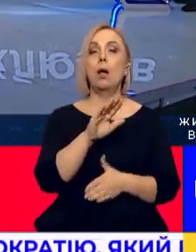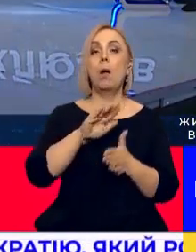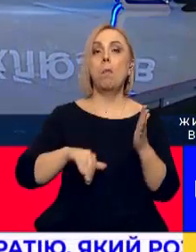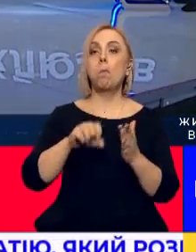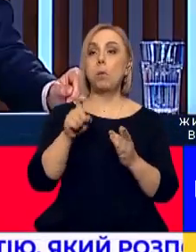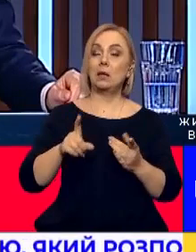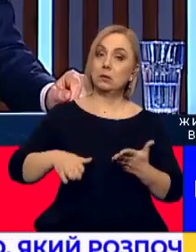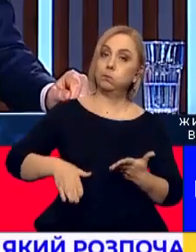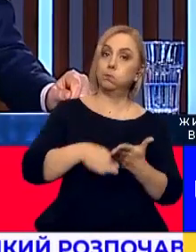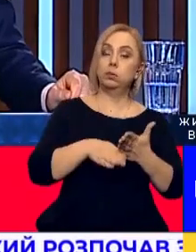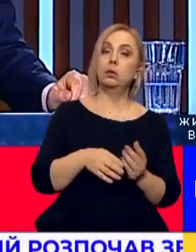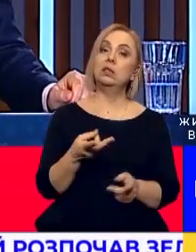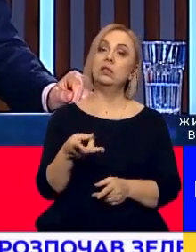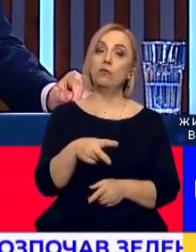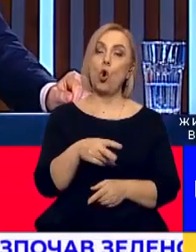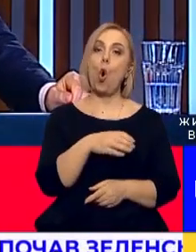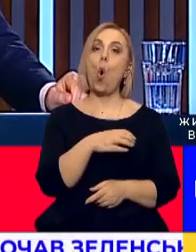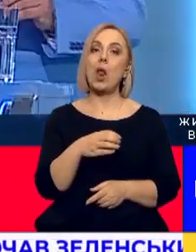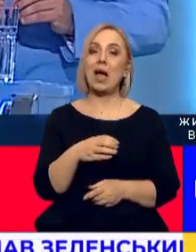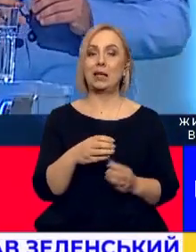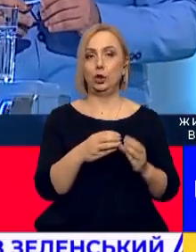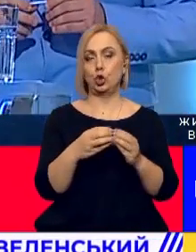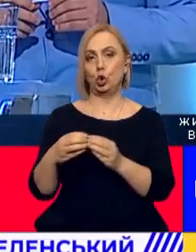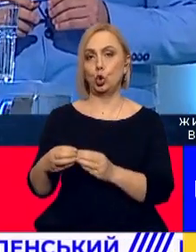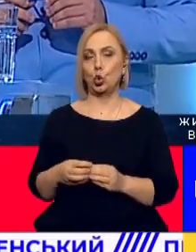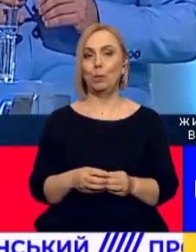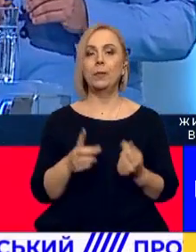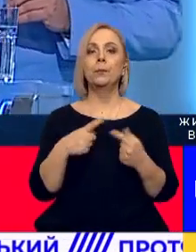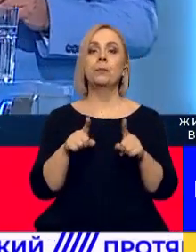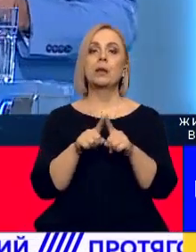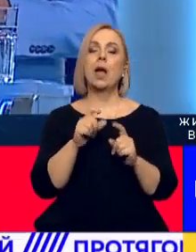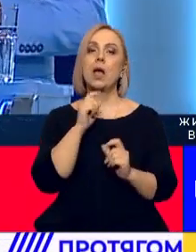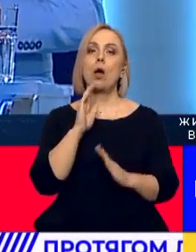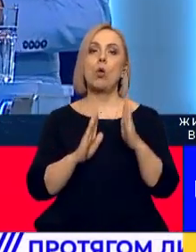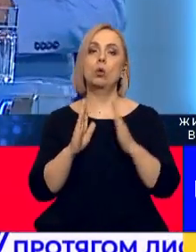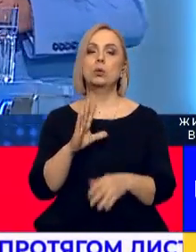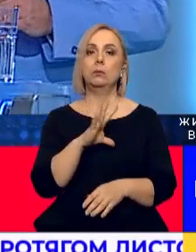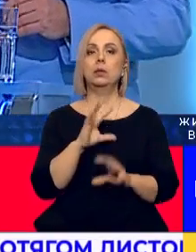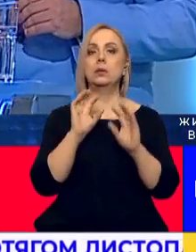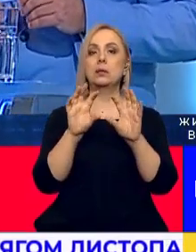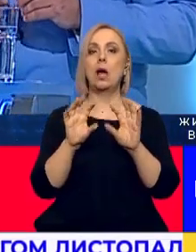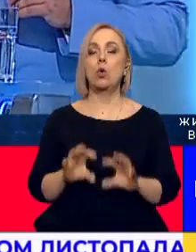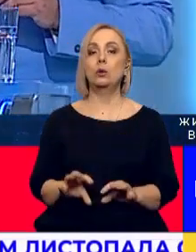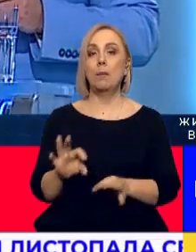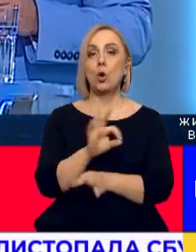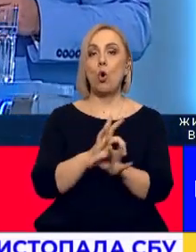підголосовки двох олігархічних груп. Зокрема, таке голосування було за законопроект